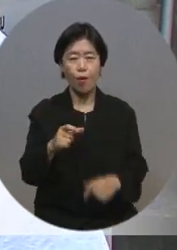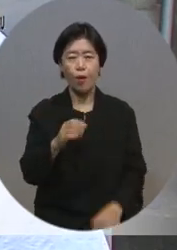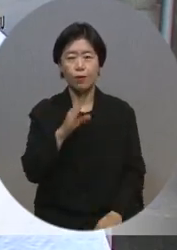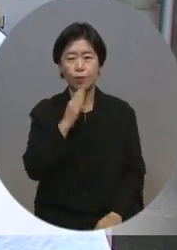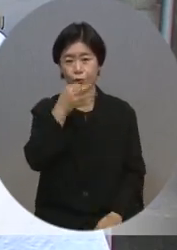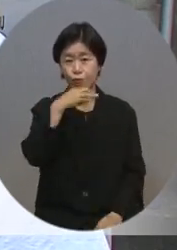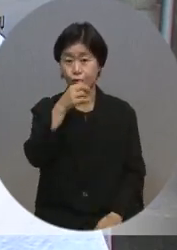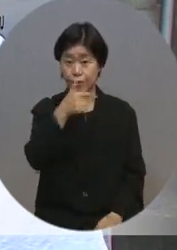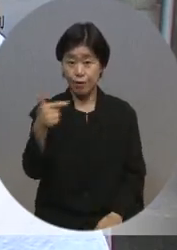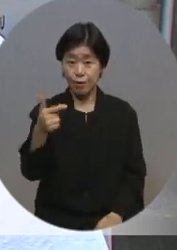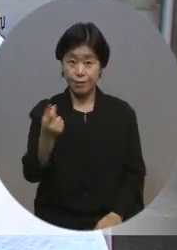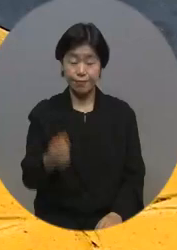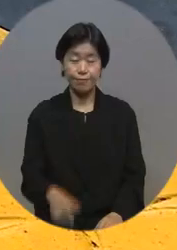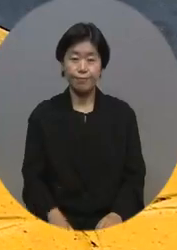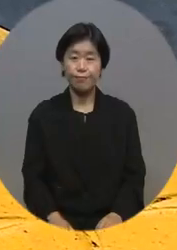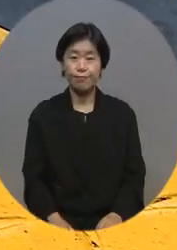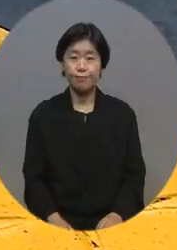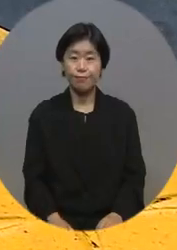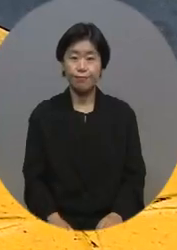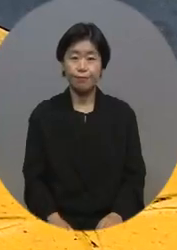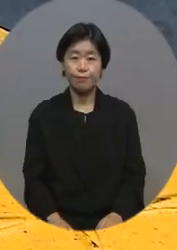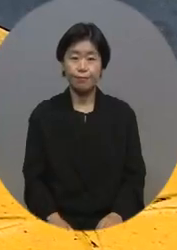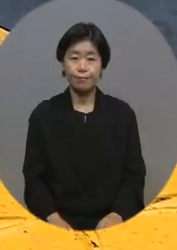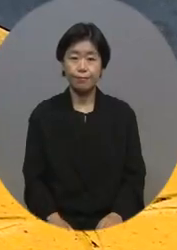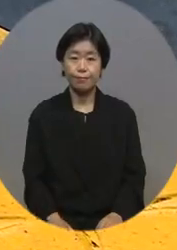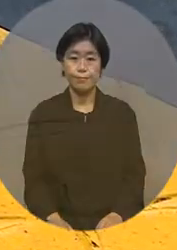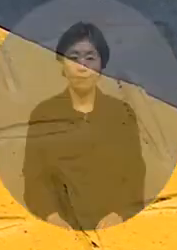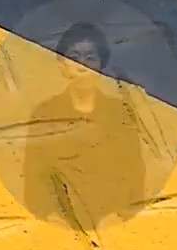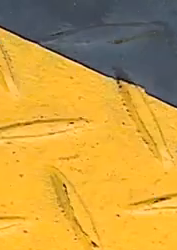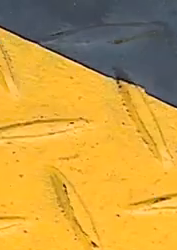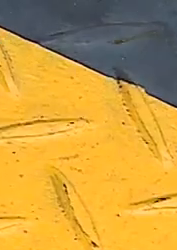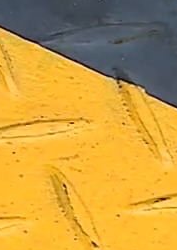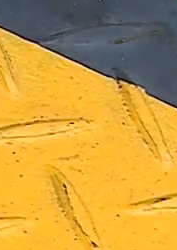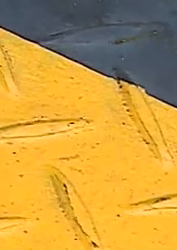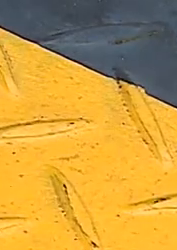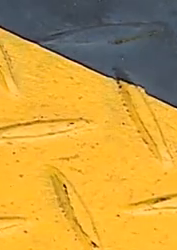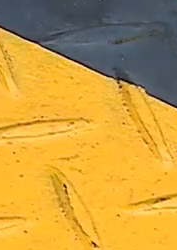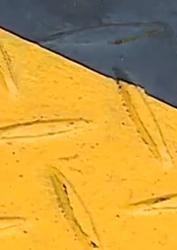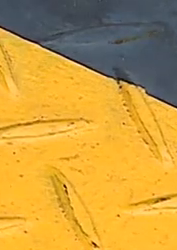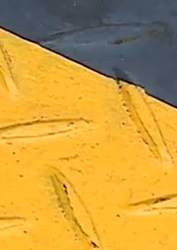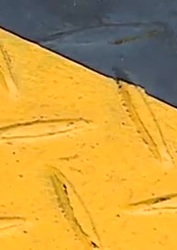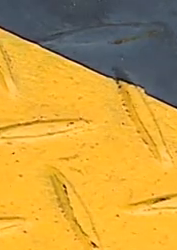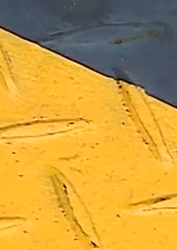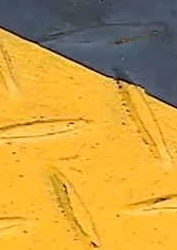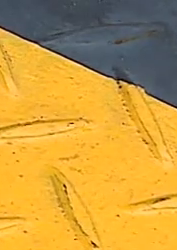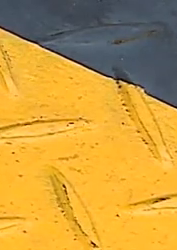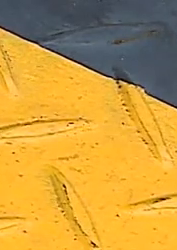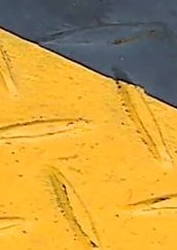않을까라고 생각하고 있습니다. 복지TV 뉴스 정유정입니다.